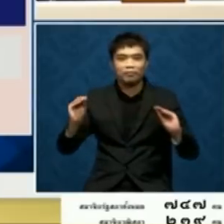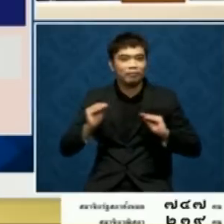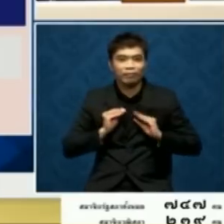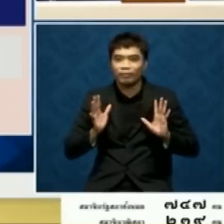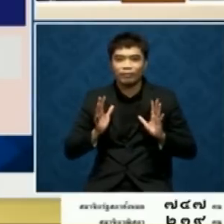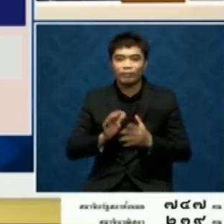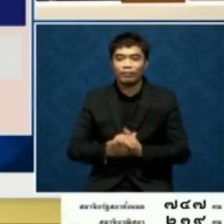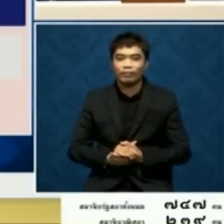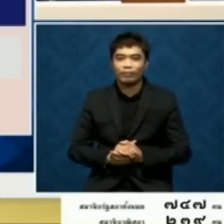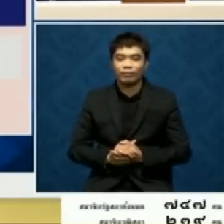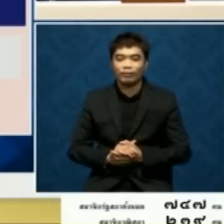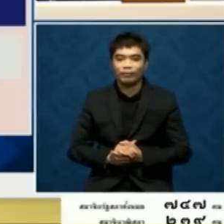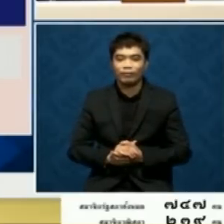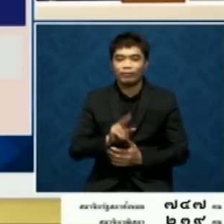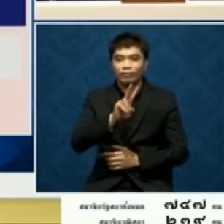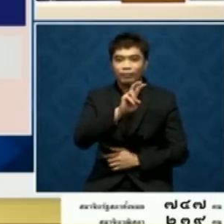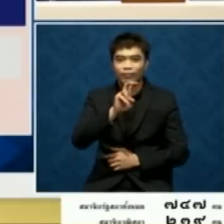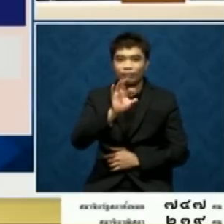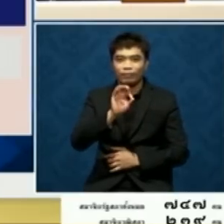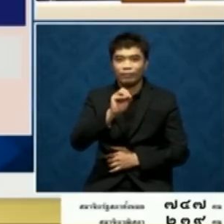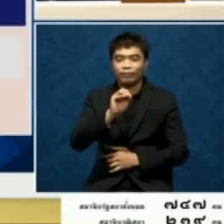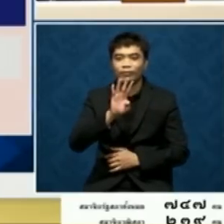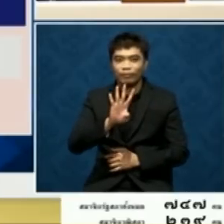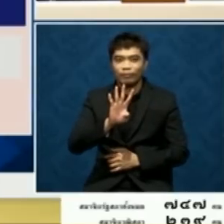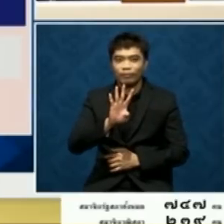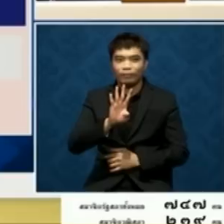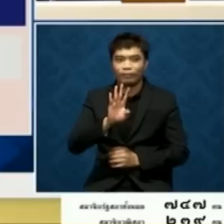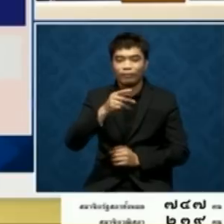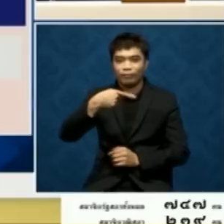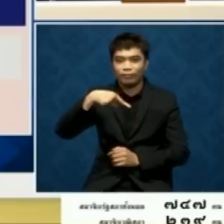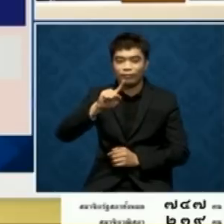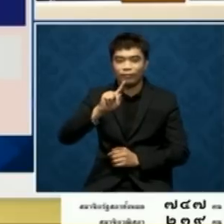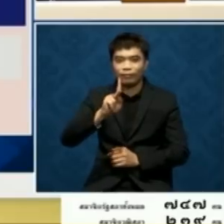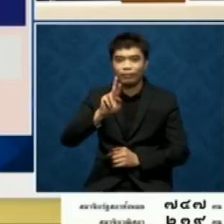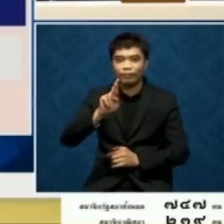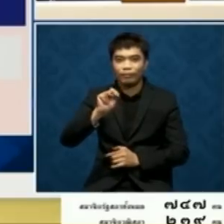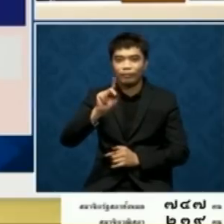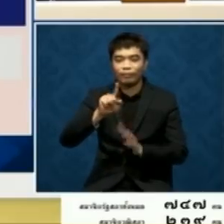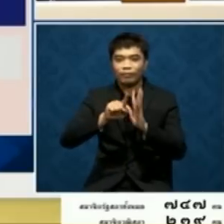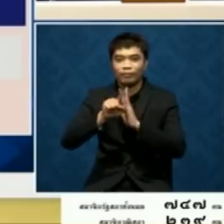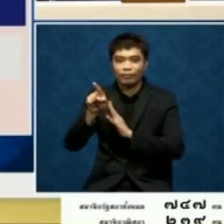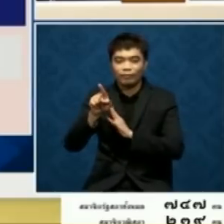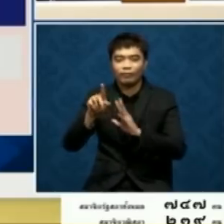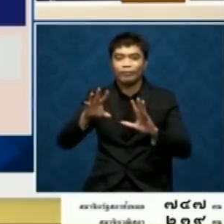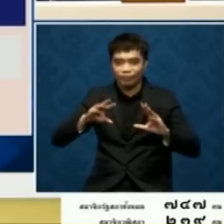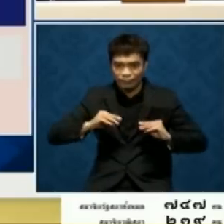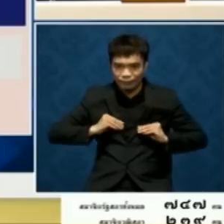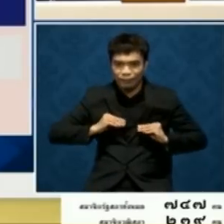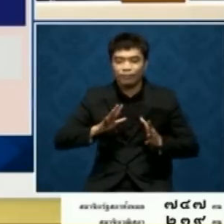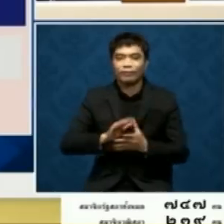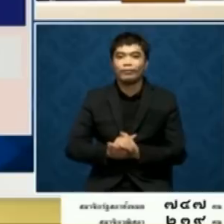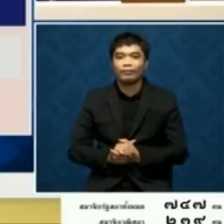ตรีด้วยตนเองเลยนะครับซึ่งบรรยากาศที่พรรคเพื่อไทยคุณเศรษฐาเนี่ยนะครับก็เดินทางไปถึงที่ทำการพรรคเพื่อไทยตั้งแต่ช่วงเวลาประ